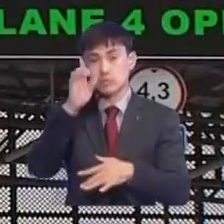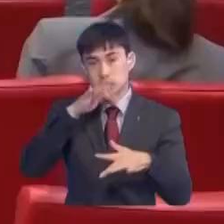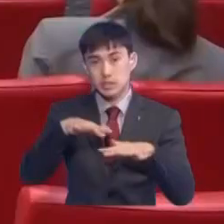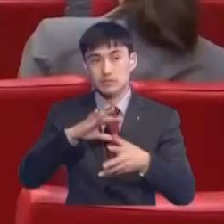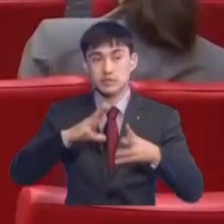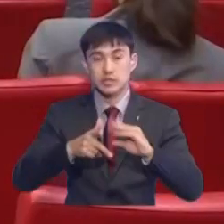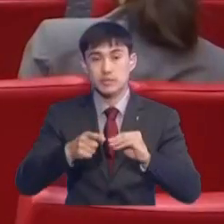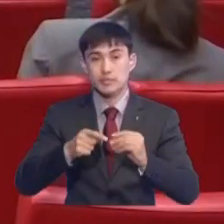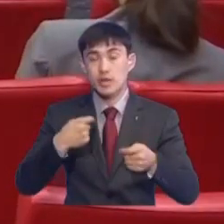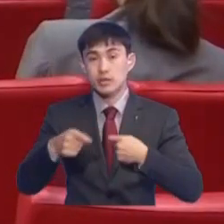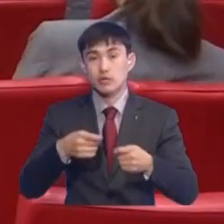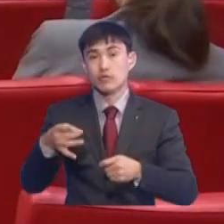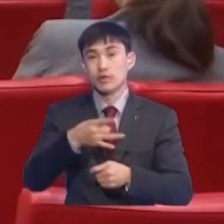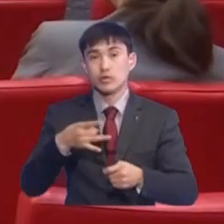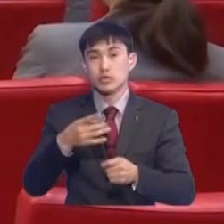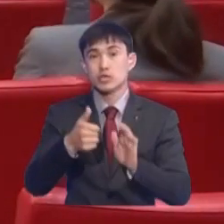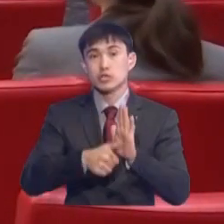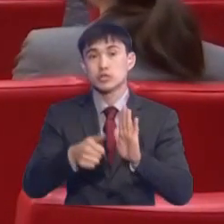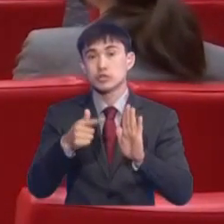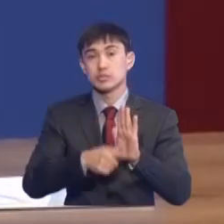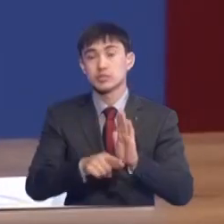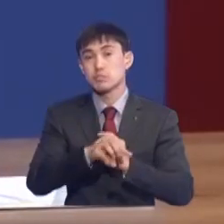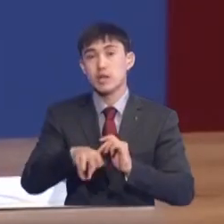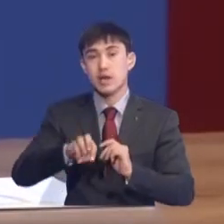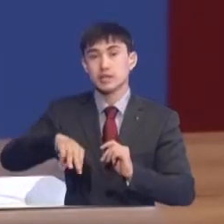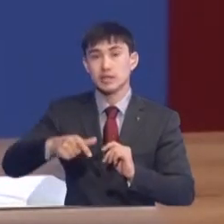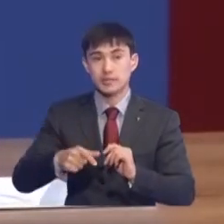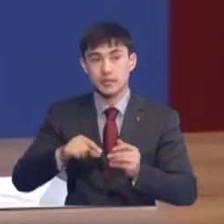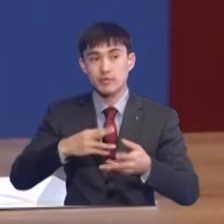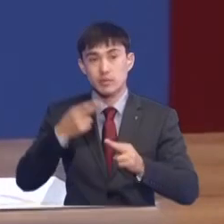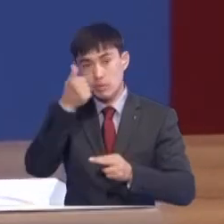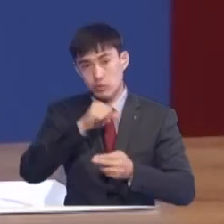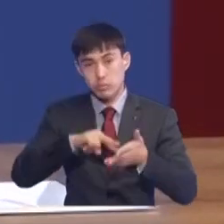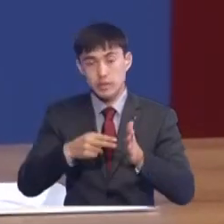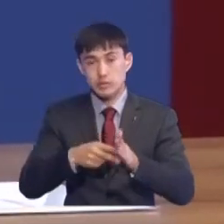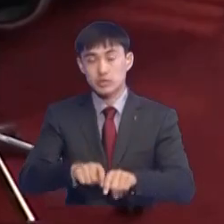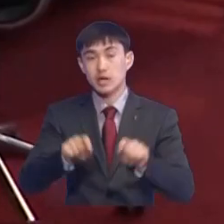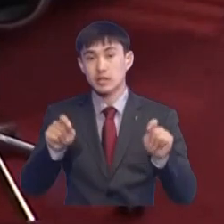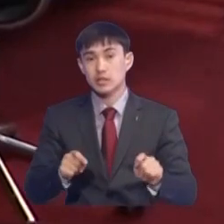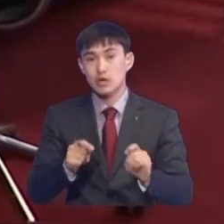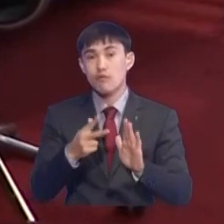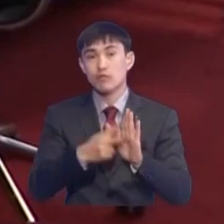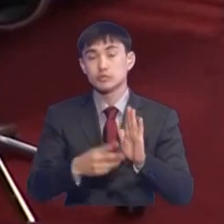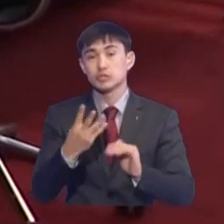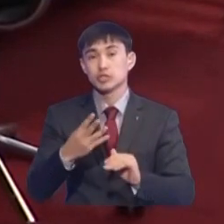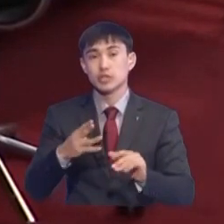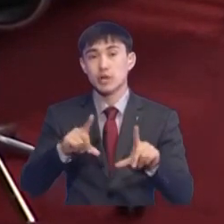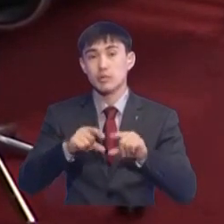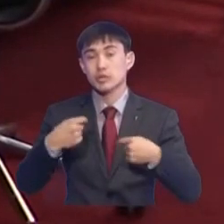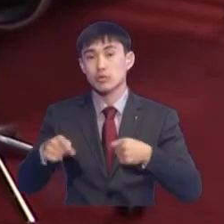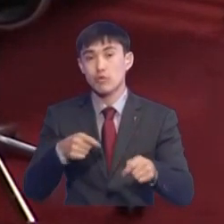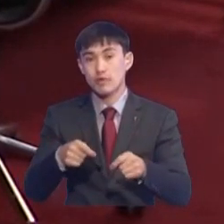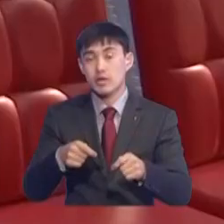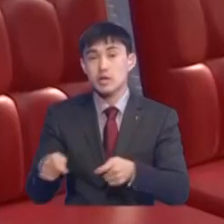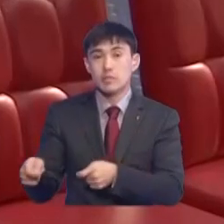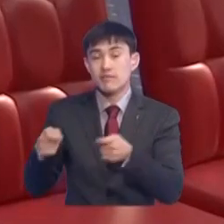целом объём торговли в регионе составил 670 С5 млрд тенге в текущем году планируется открыть ещё 84 объекта торговли